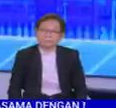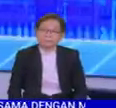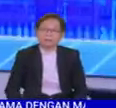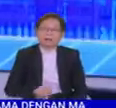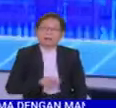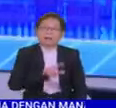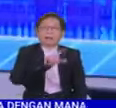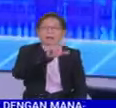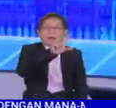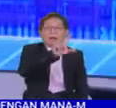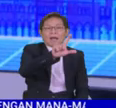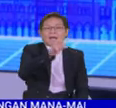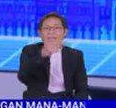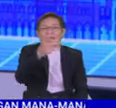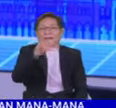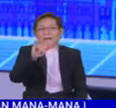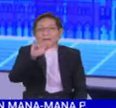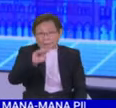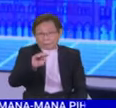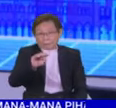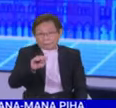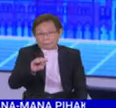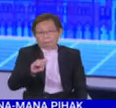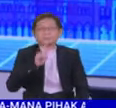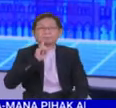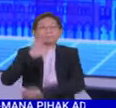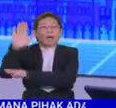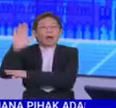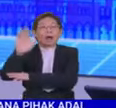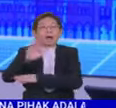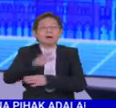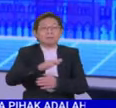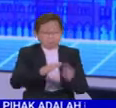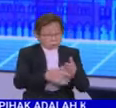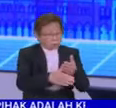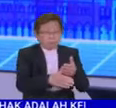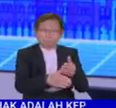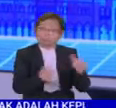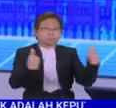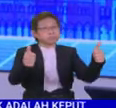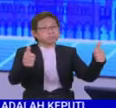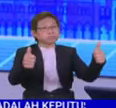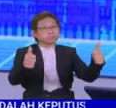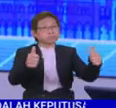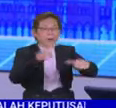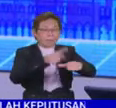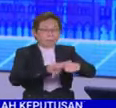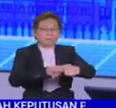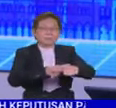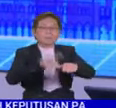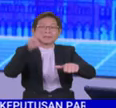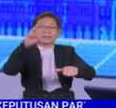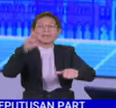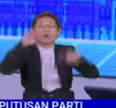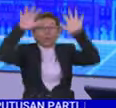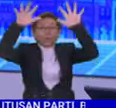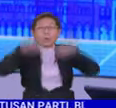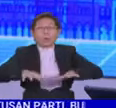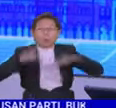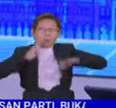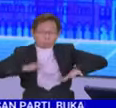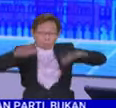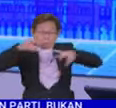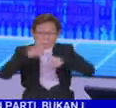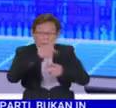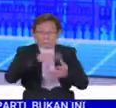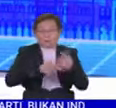Lembaga Kemajuan Ikan Malaysia, LKIM, memberi jaminan bekalan ikan tidak akan terputus pada musim tengkujuh kali ini. Setakat